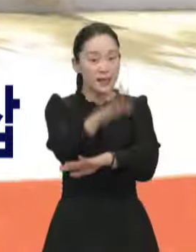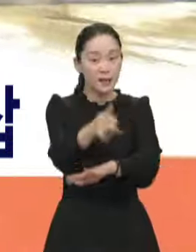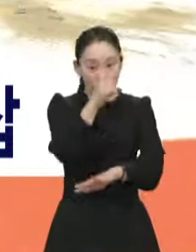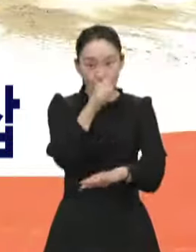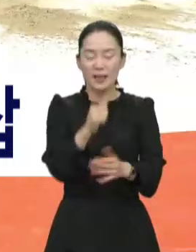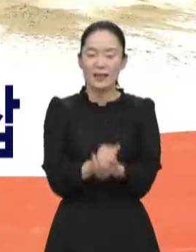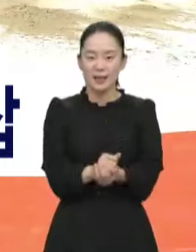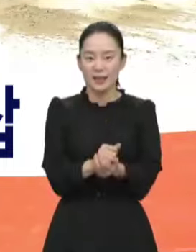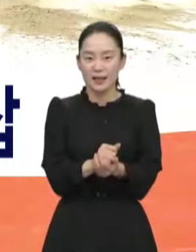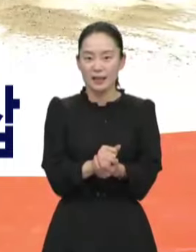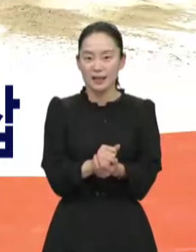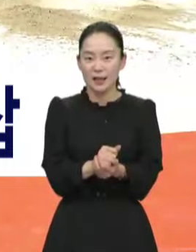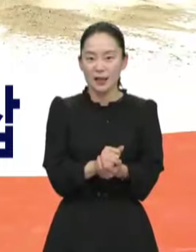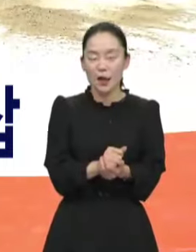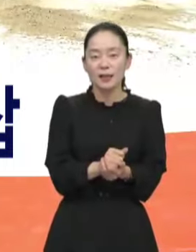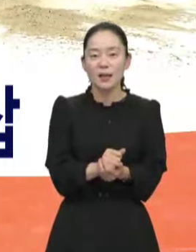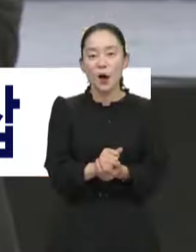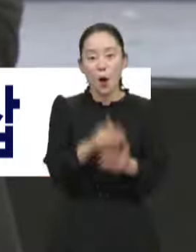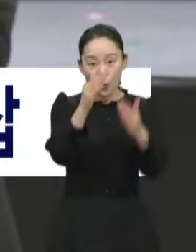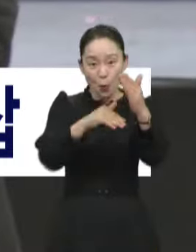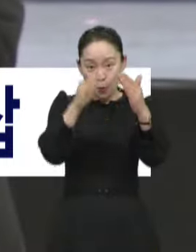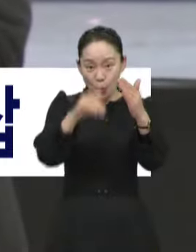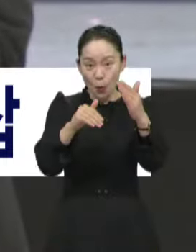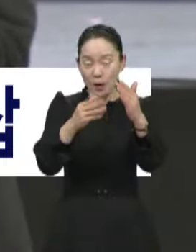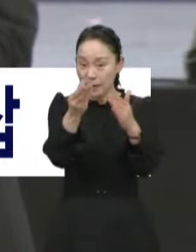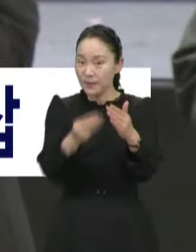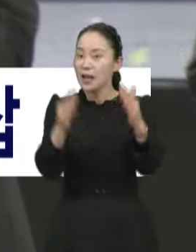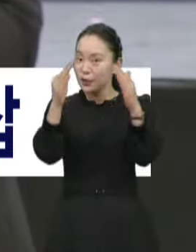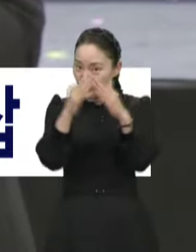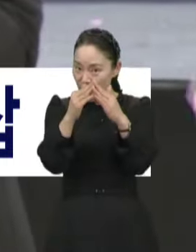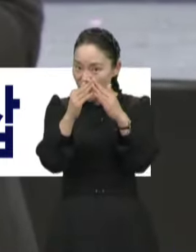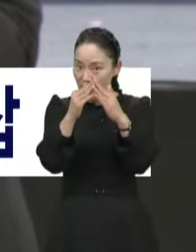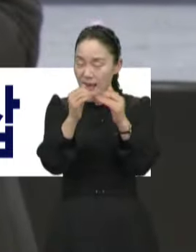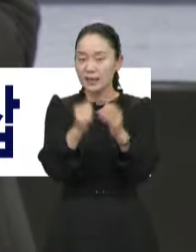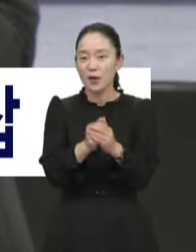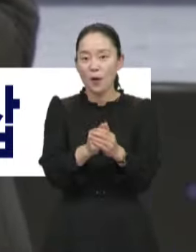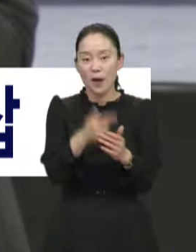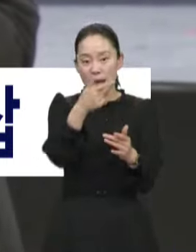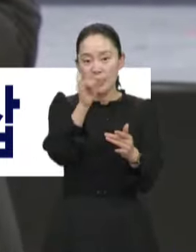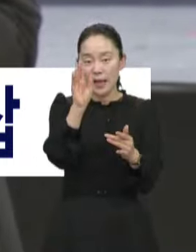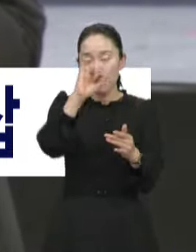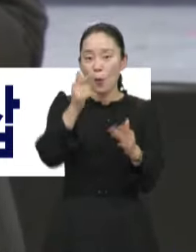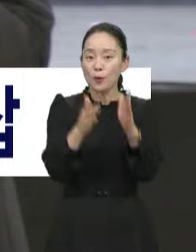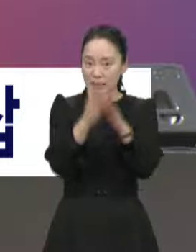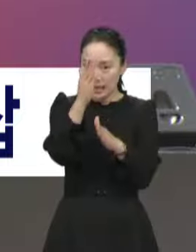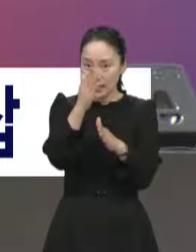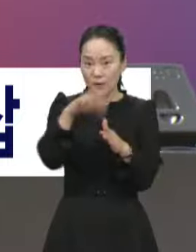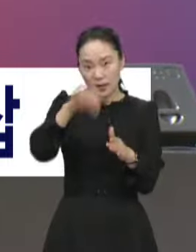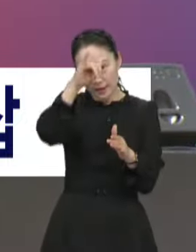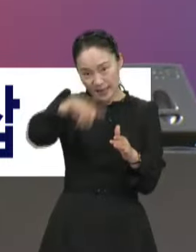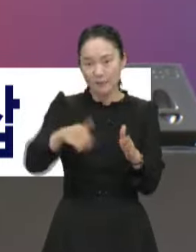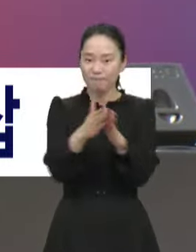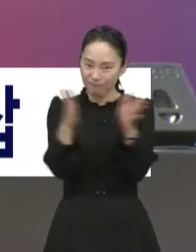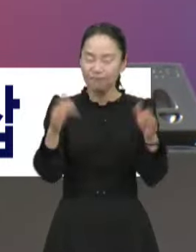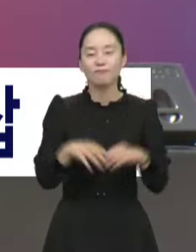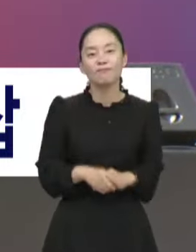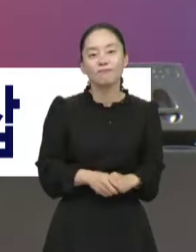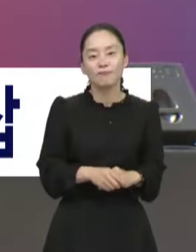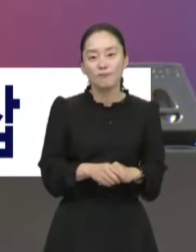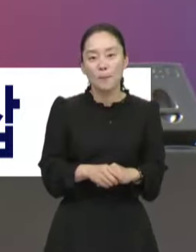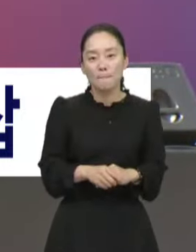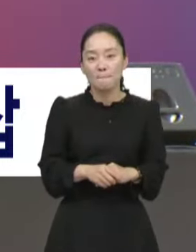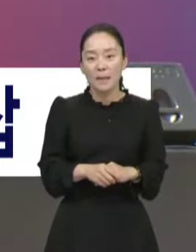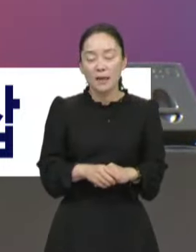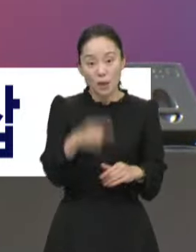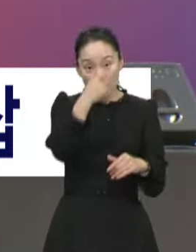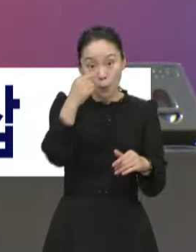분양전환 공공 임대 주택인 충남형 도시 리부 두게 더가 내포신도시에서 첫삽을 떴습니다 입주